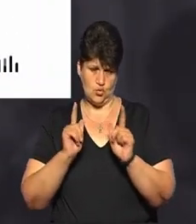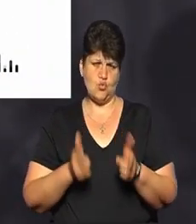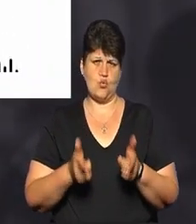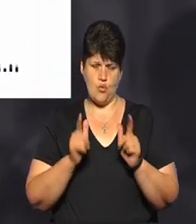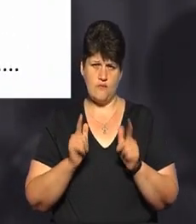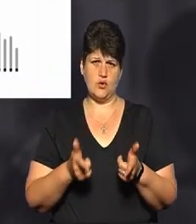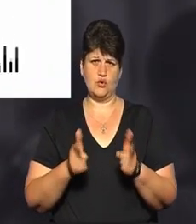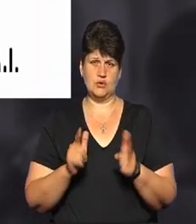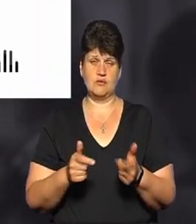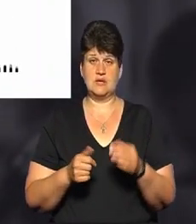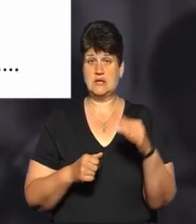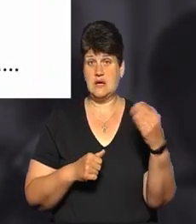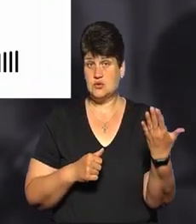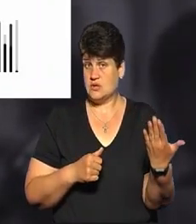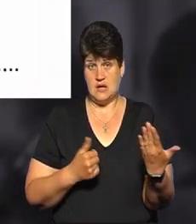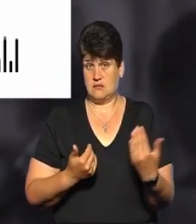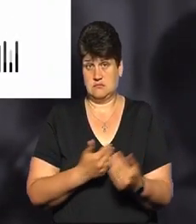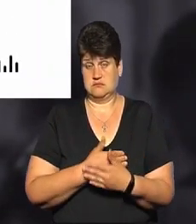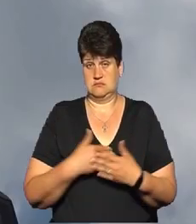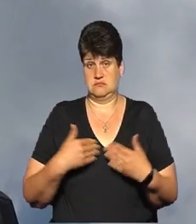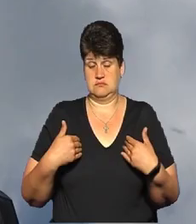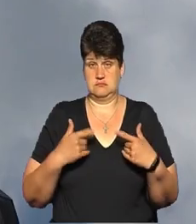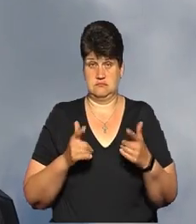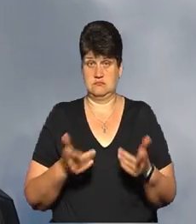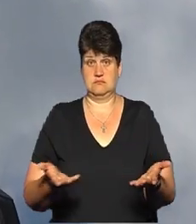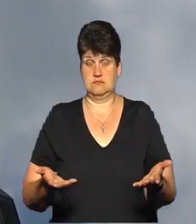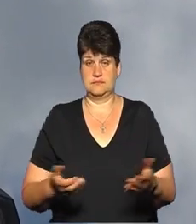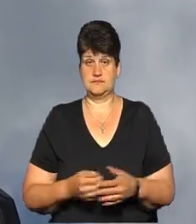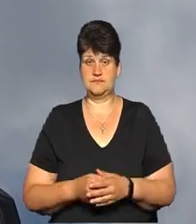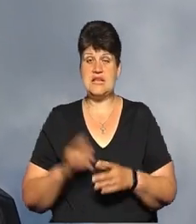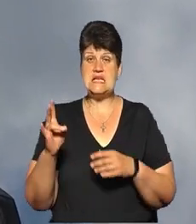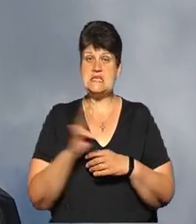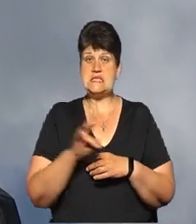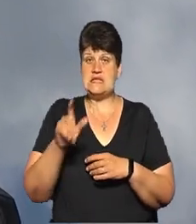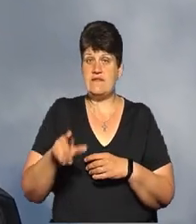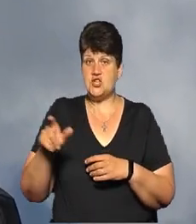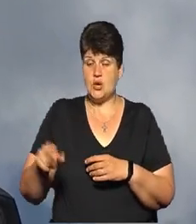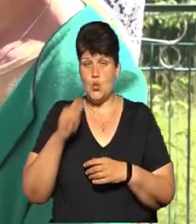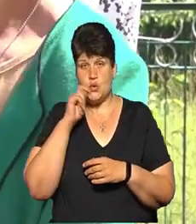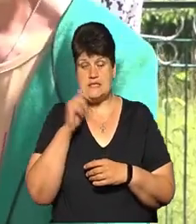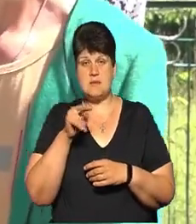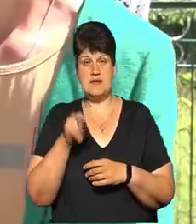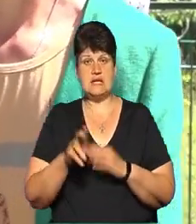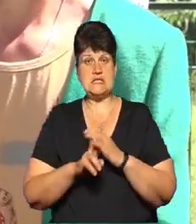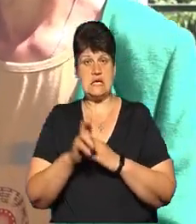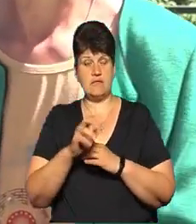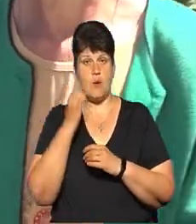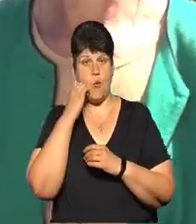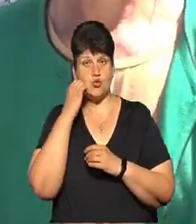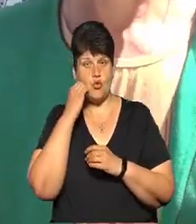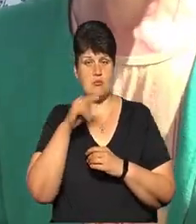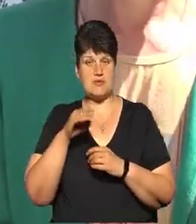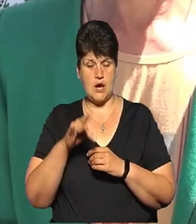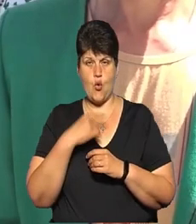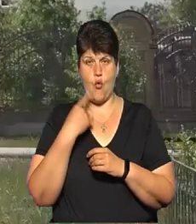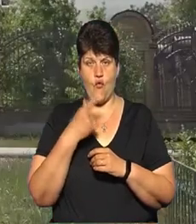там та сторона, вона чомусь не виявляє такого бажання. Священик Української православної церкви Московського патріархату отець Олександр каже,